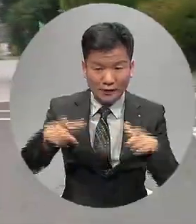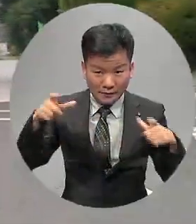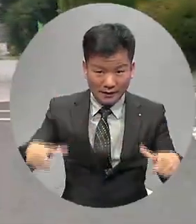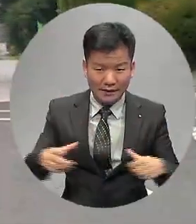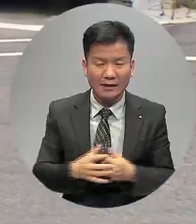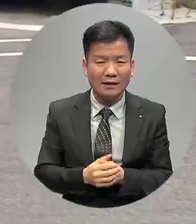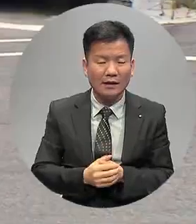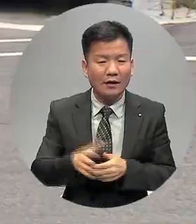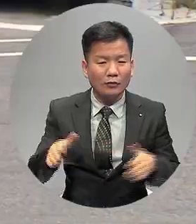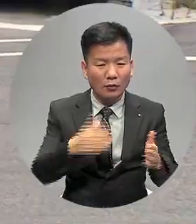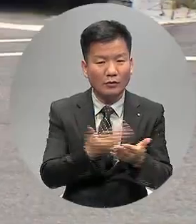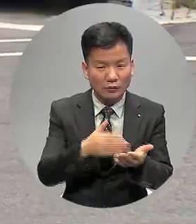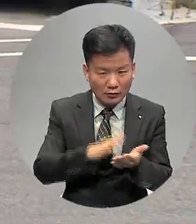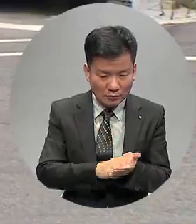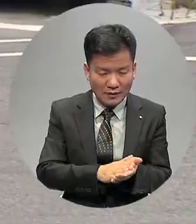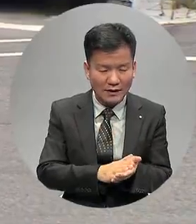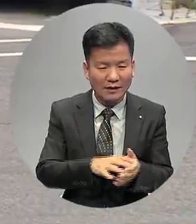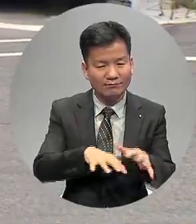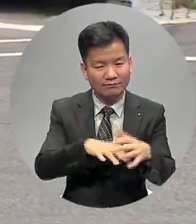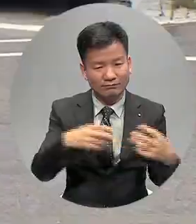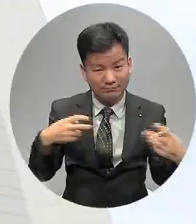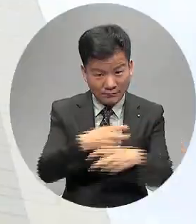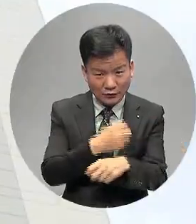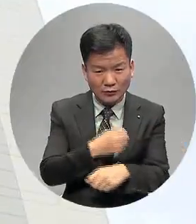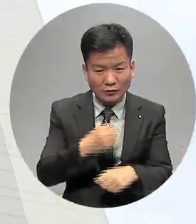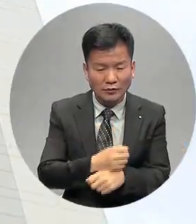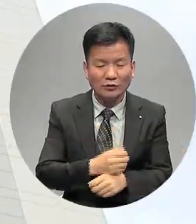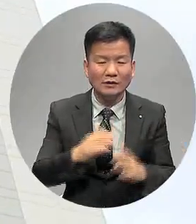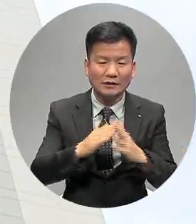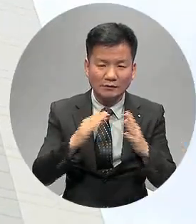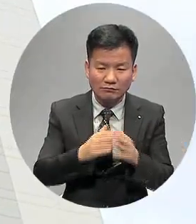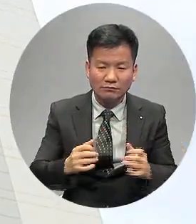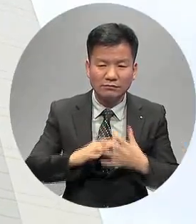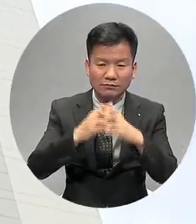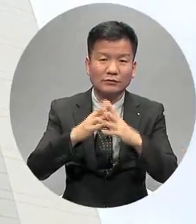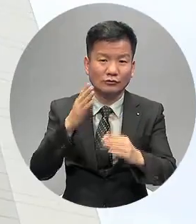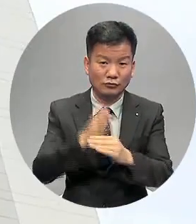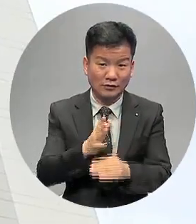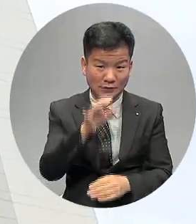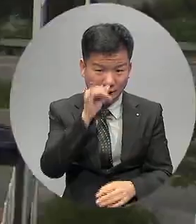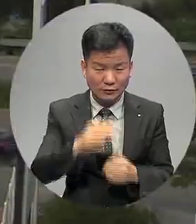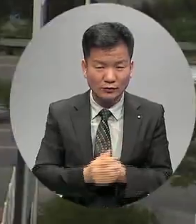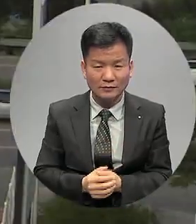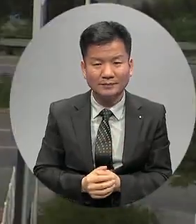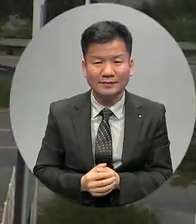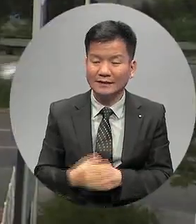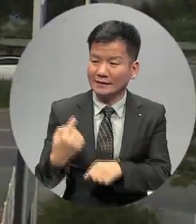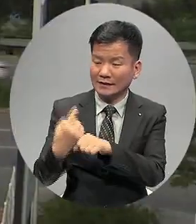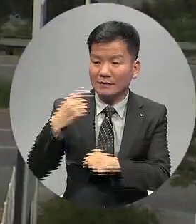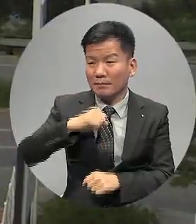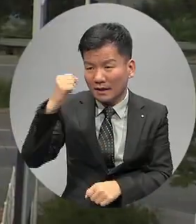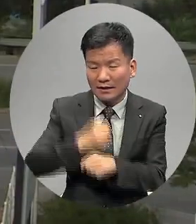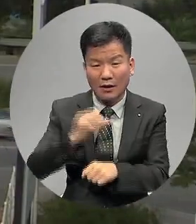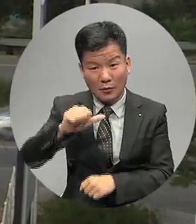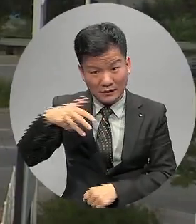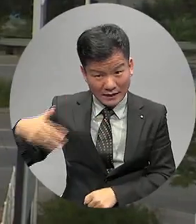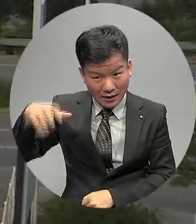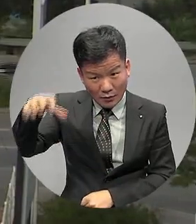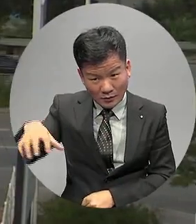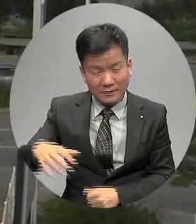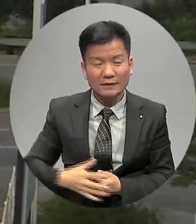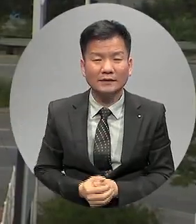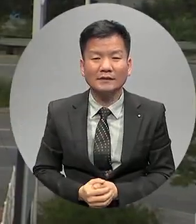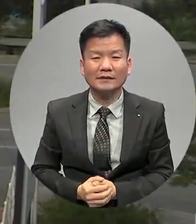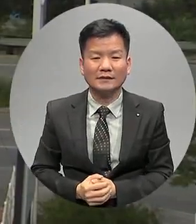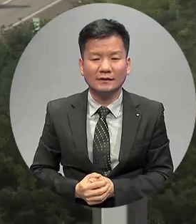청주산업단지에서는 도로정비와 교통체계 개선, 공동주택 건설이 진행되고 있고 지난해 선정된